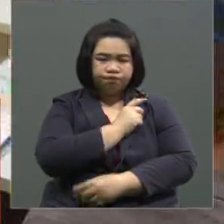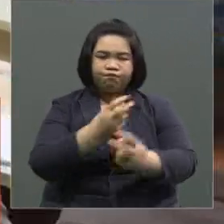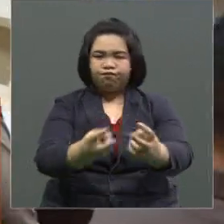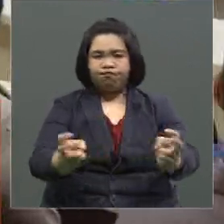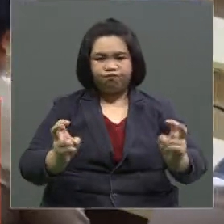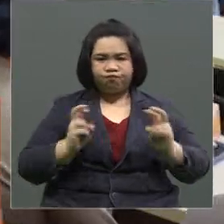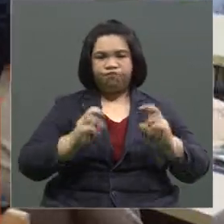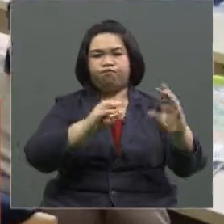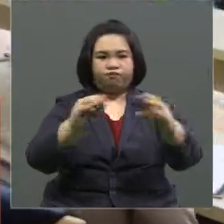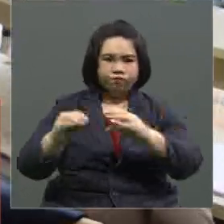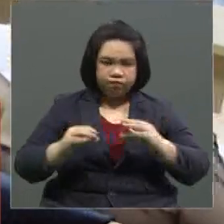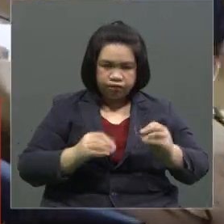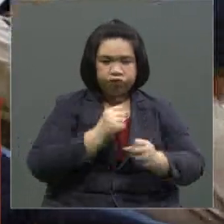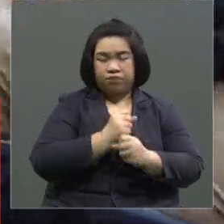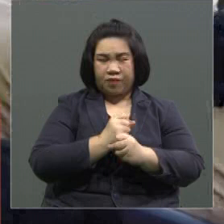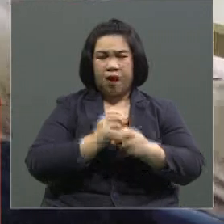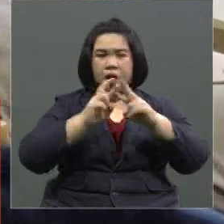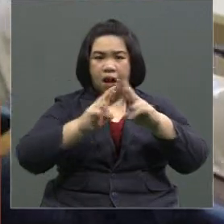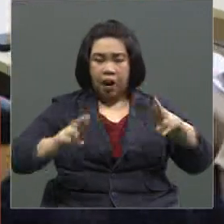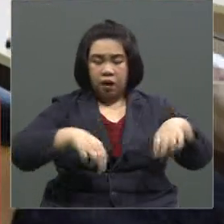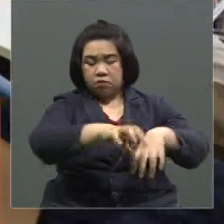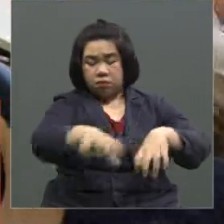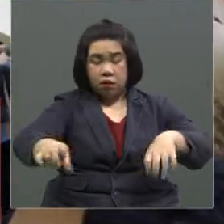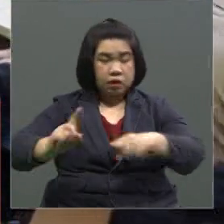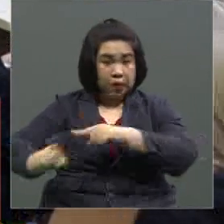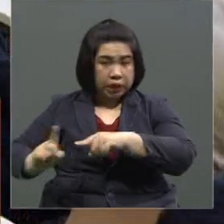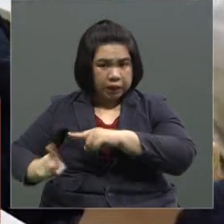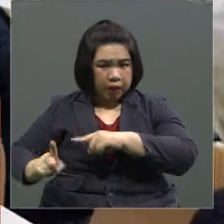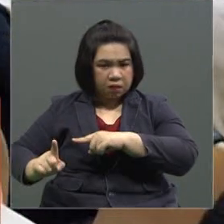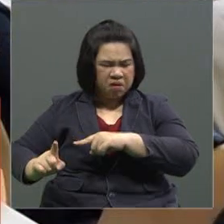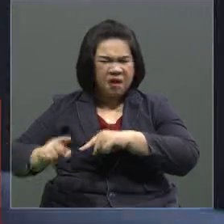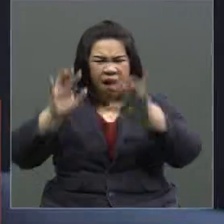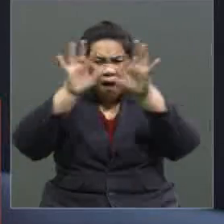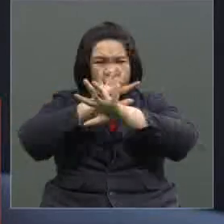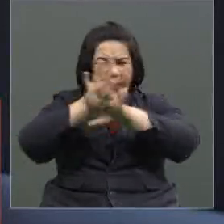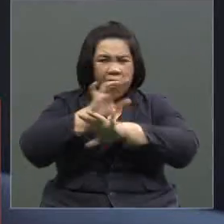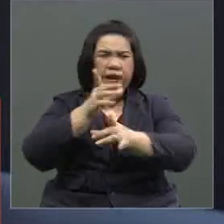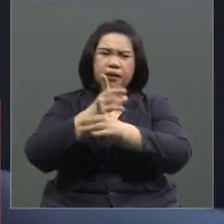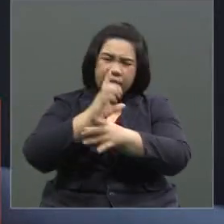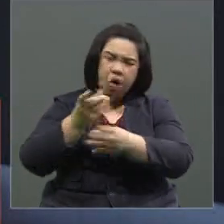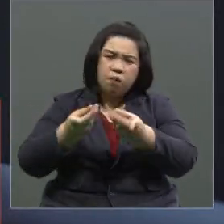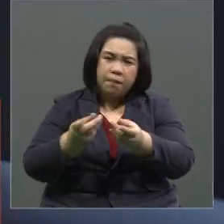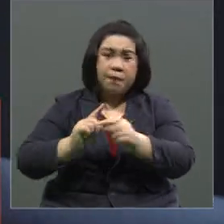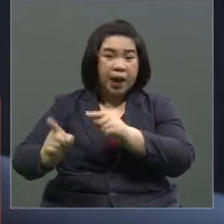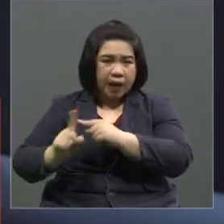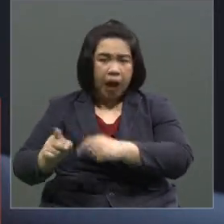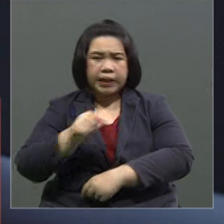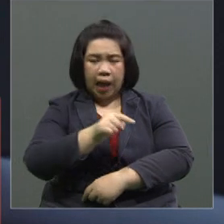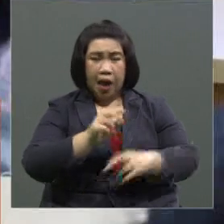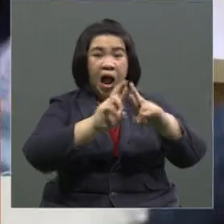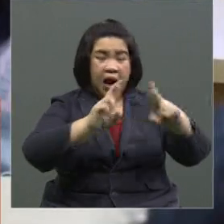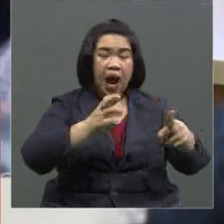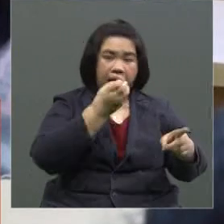งนโยบายการปฏิบัติของสถานบริการและสถานประกอบการที่มีลักษณะคล้ายกับสถานบริการค่ะให้แก่ผู้ประกอบการ